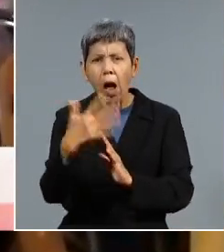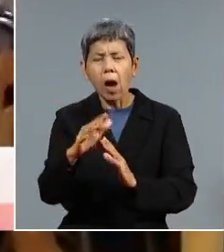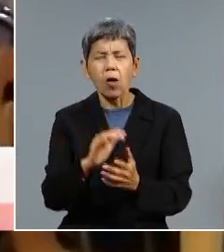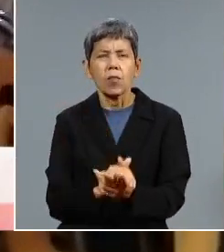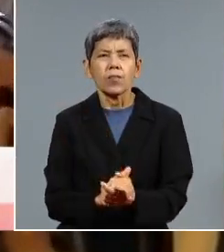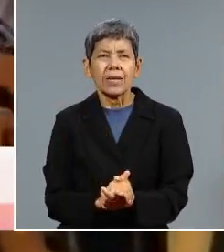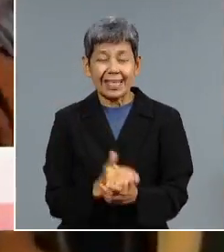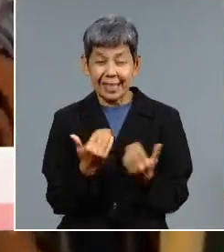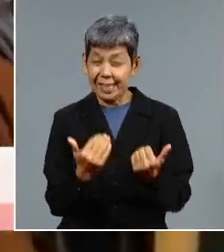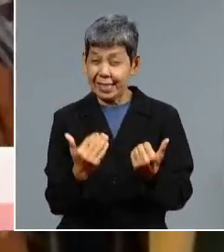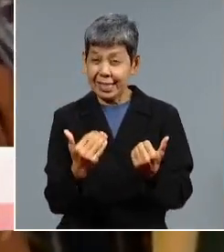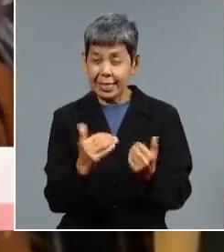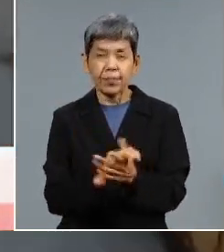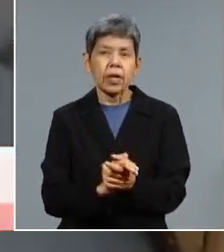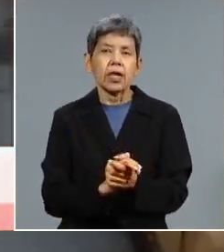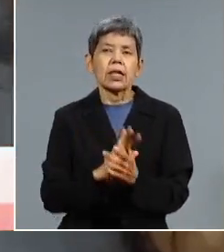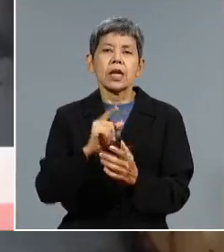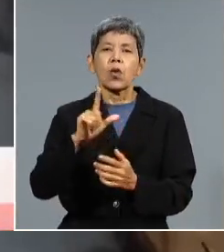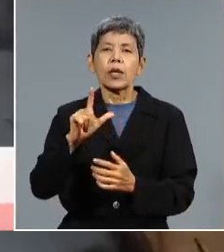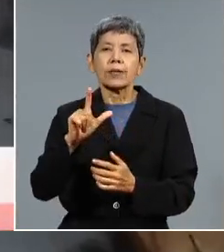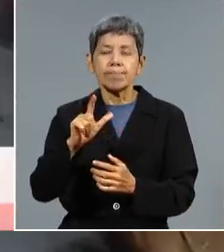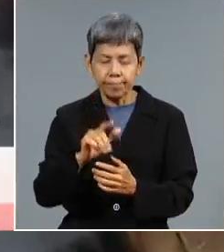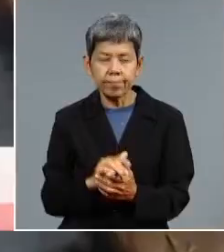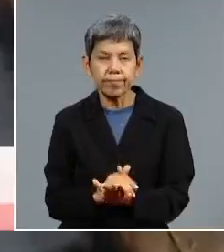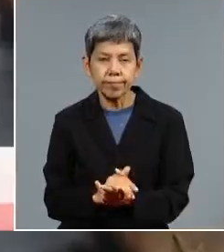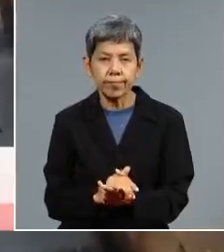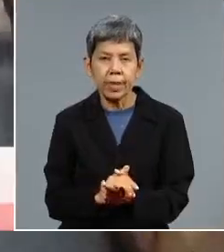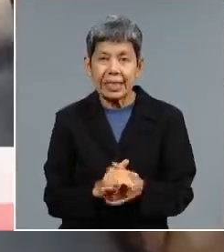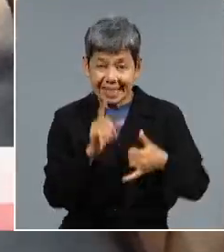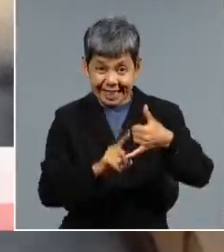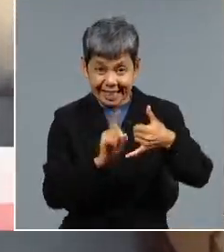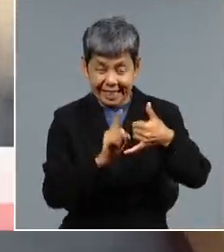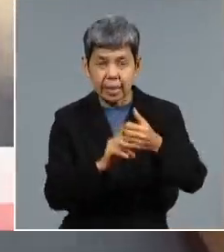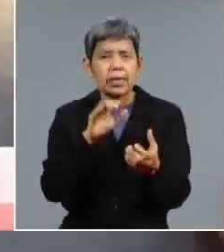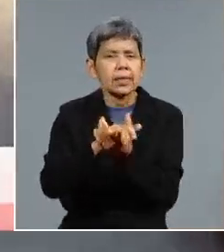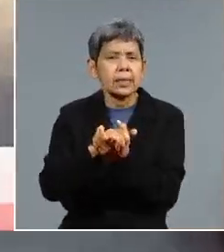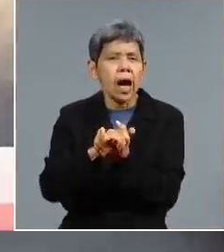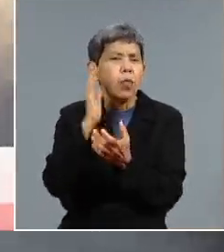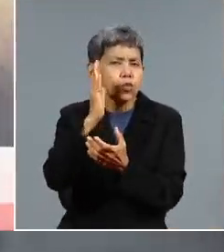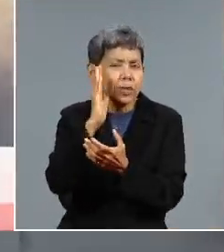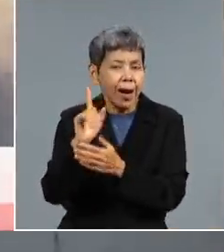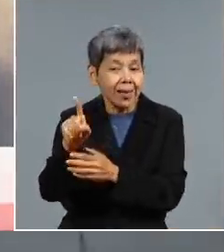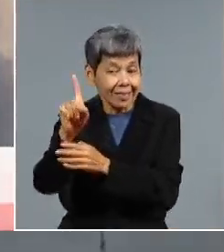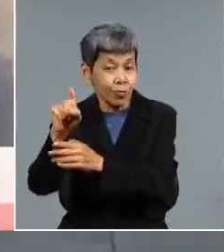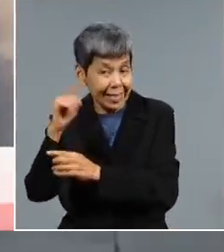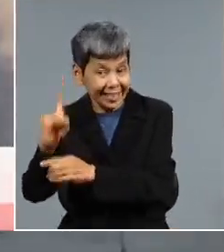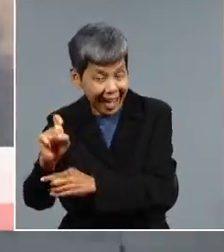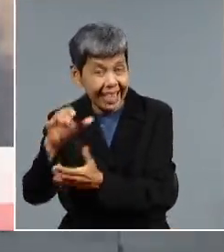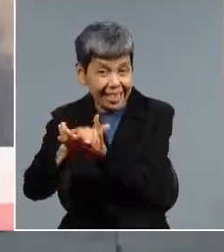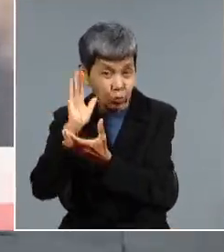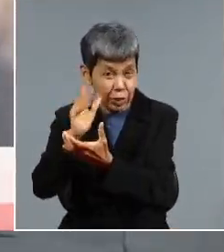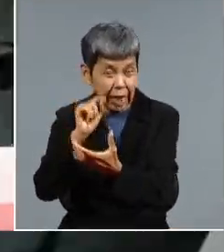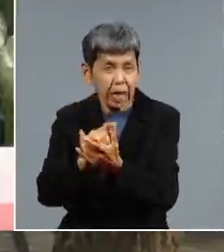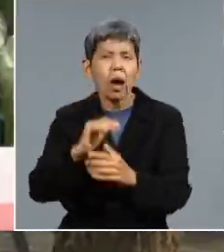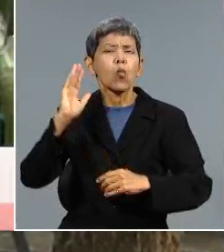ทั้งด้านนายชวลิตเนียมรักษาคนนี้เป็นสามีของผู้ตายแล้วที่สำคัญนะ